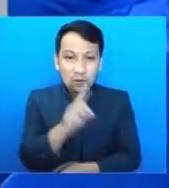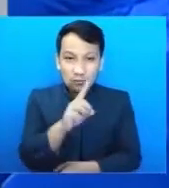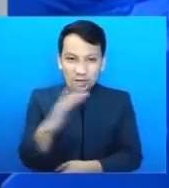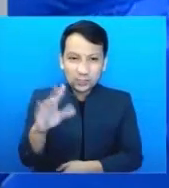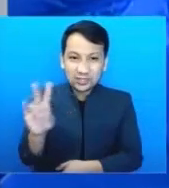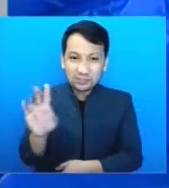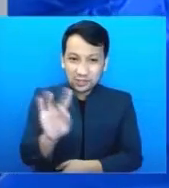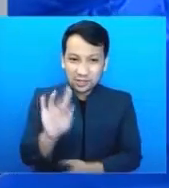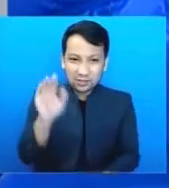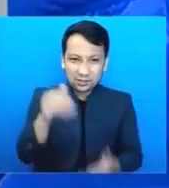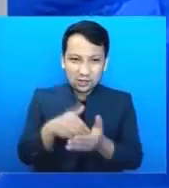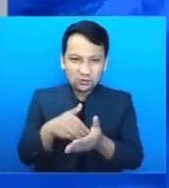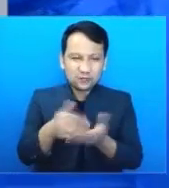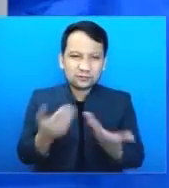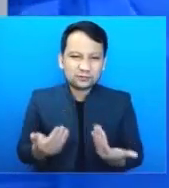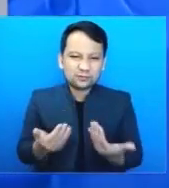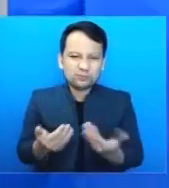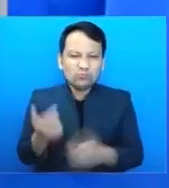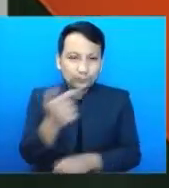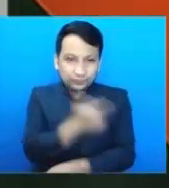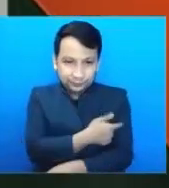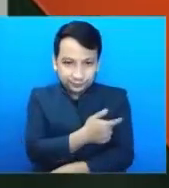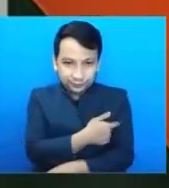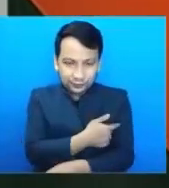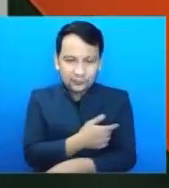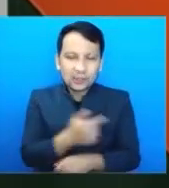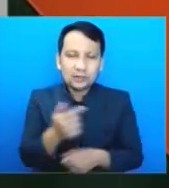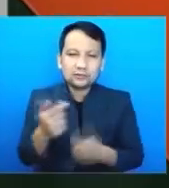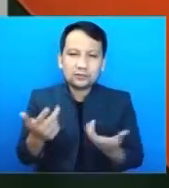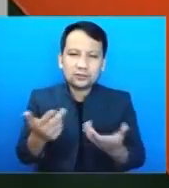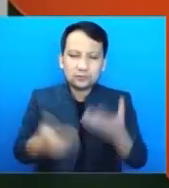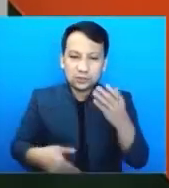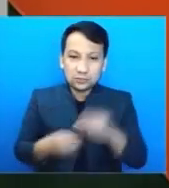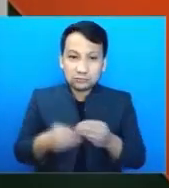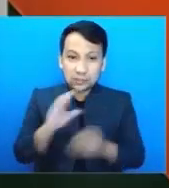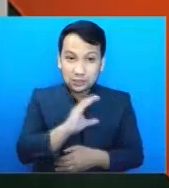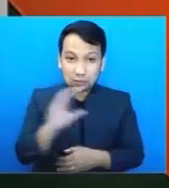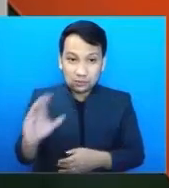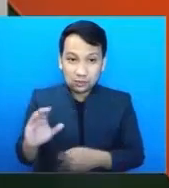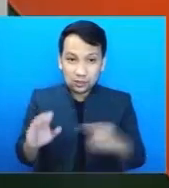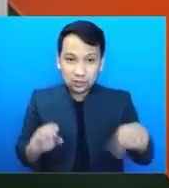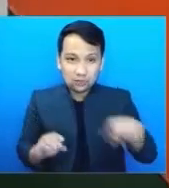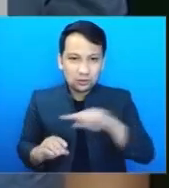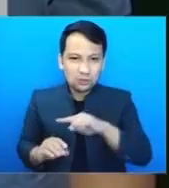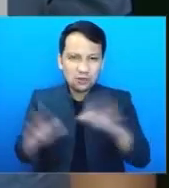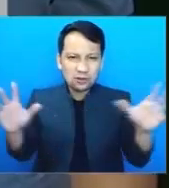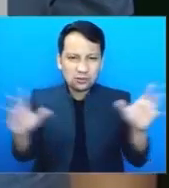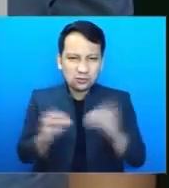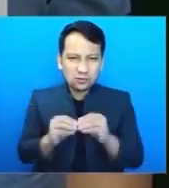na ang kanilang naituturok na doses. Sa Caloocan City naman, nasa kabuuang